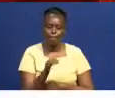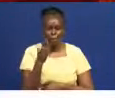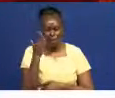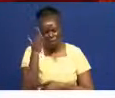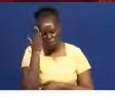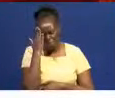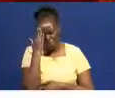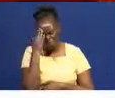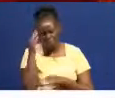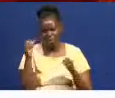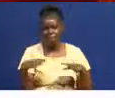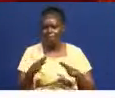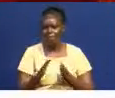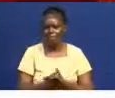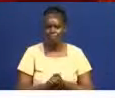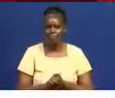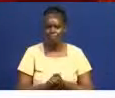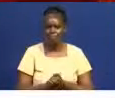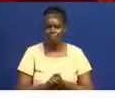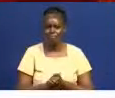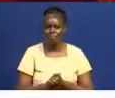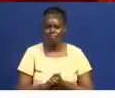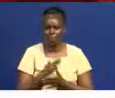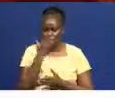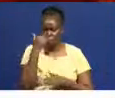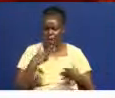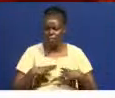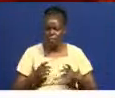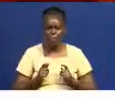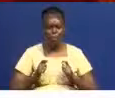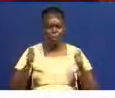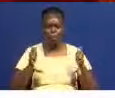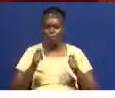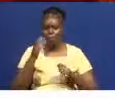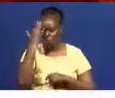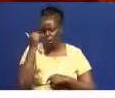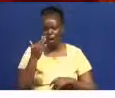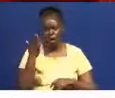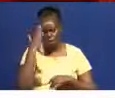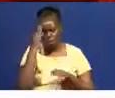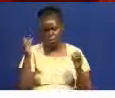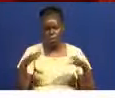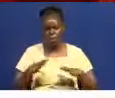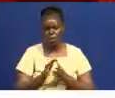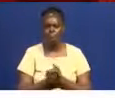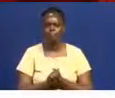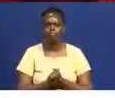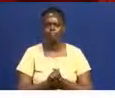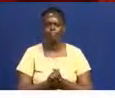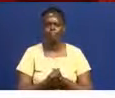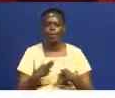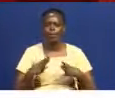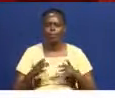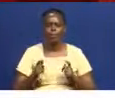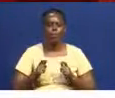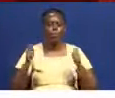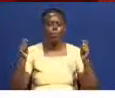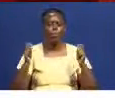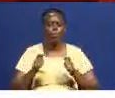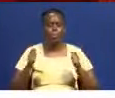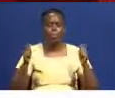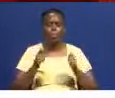inajulikana kiwazi sababu ya haya maandamano. Bwana Speaker, sababu ya haya maandamano